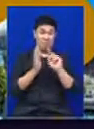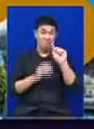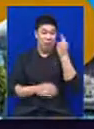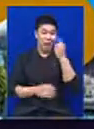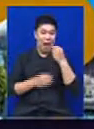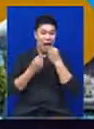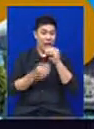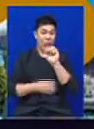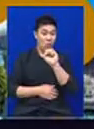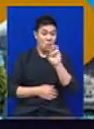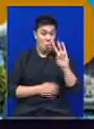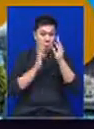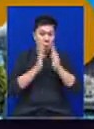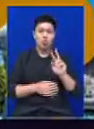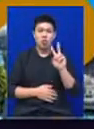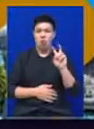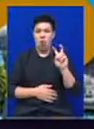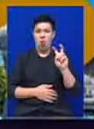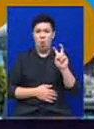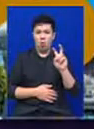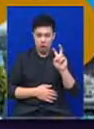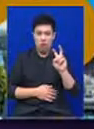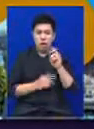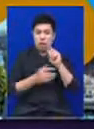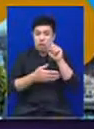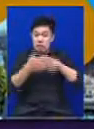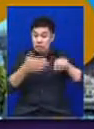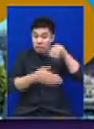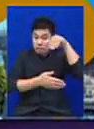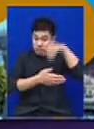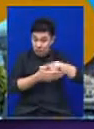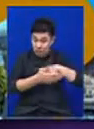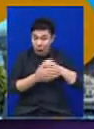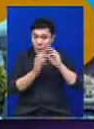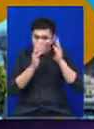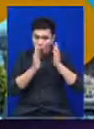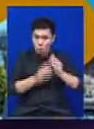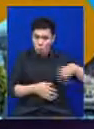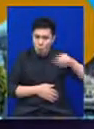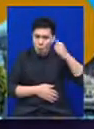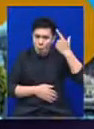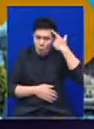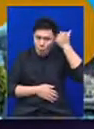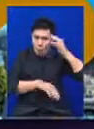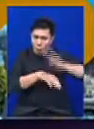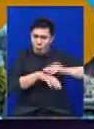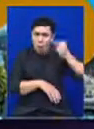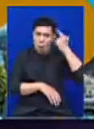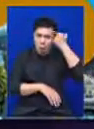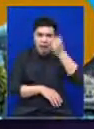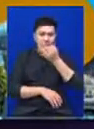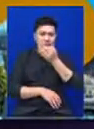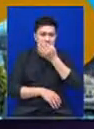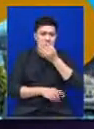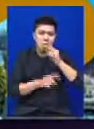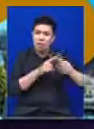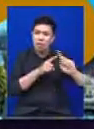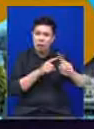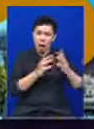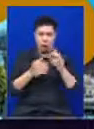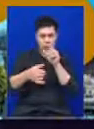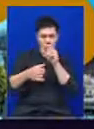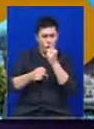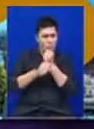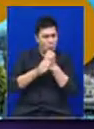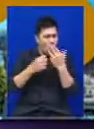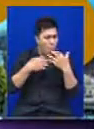ให้มีสว.200คนมาจากการเลือกตั้งกันเองของบุคคลซึ่งมีความรู้ความเชี่ยวชาญในอาชีพหรือลักษณะร่ว